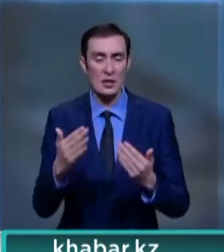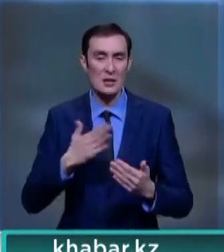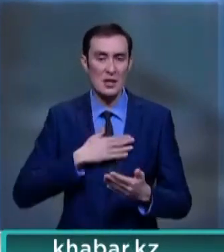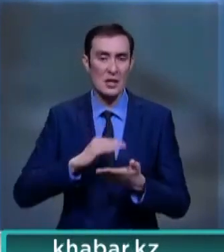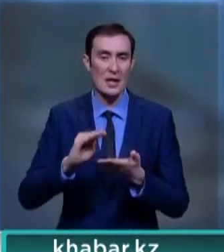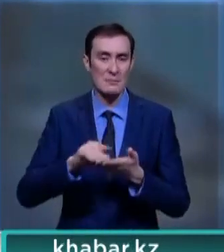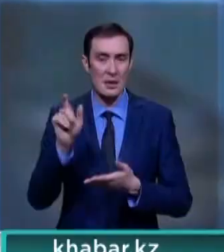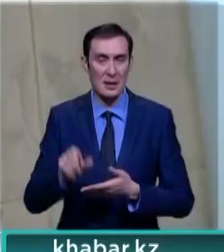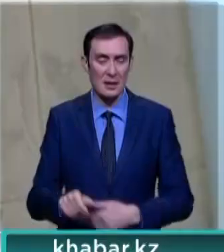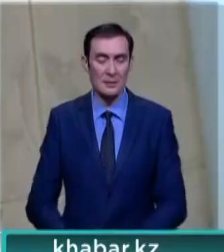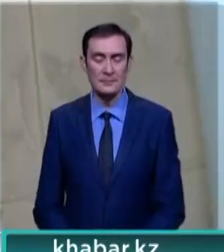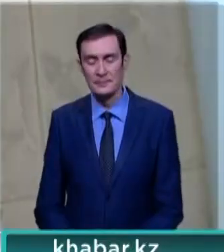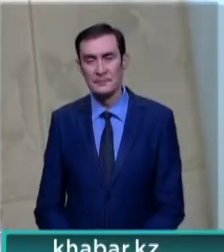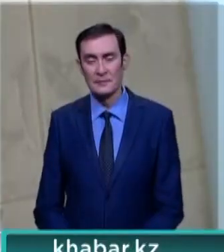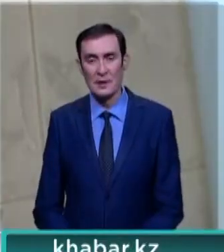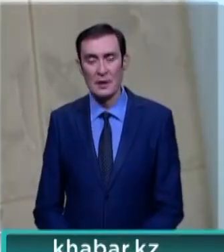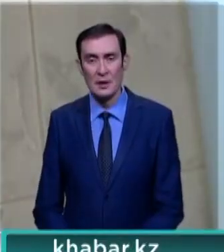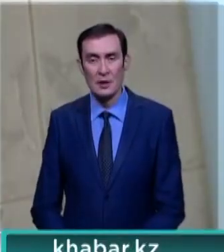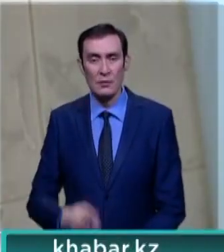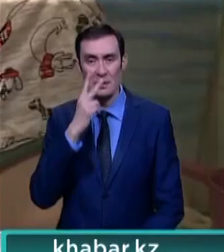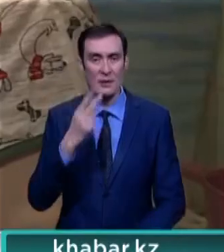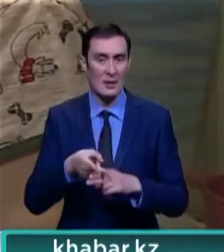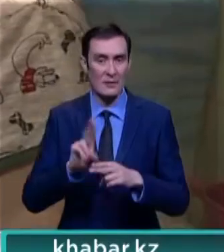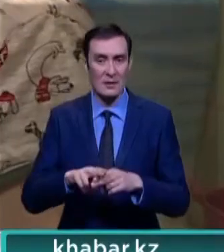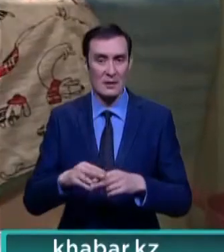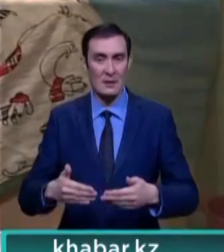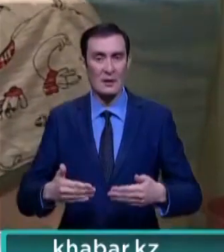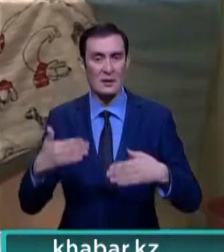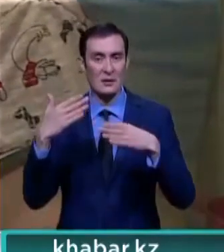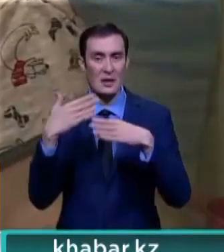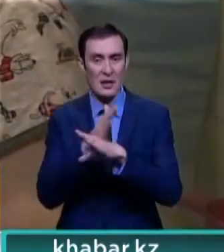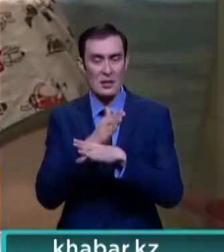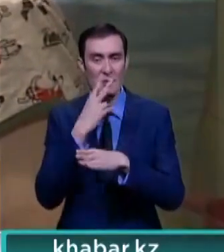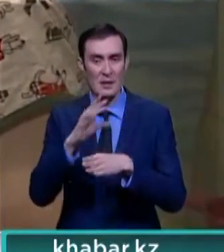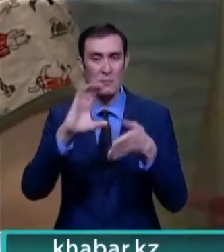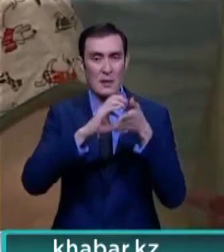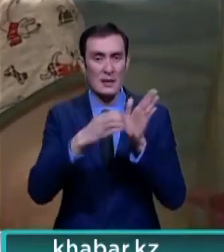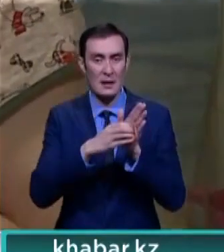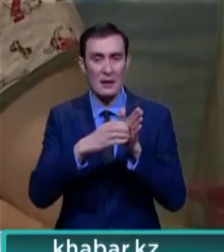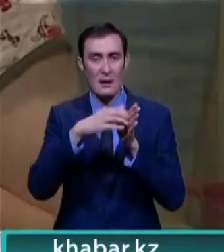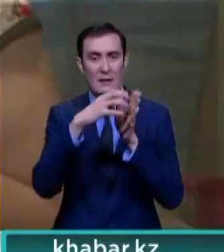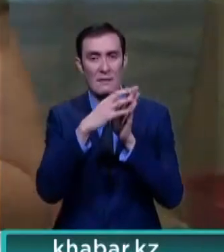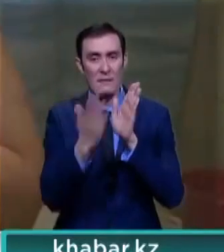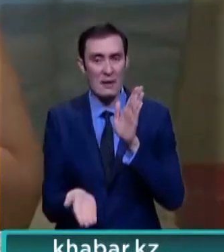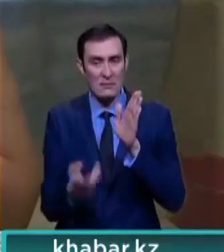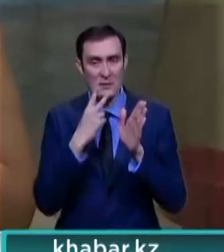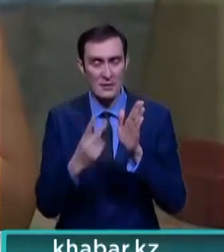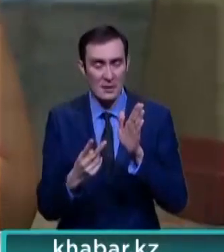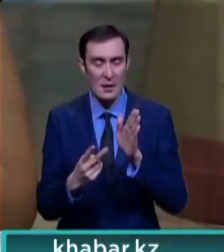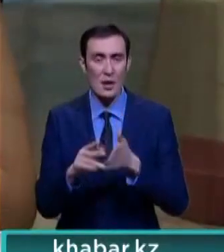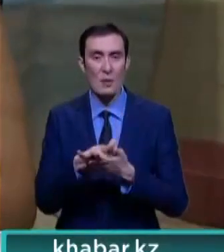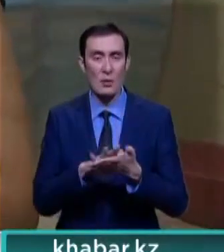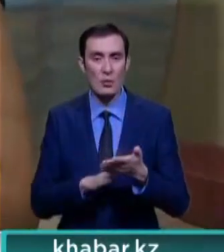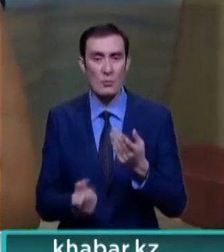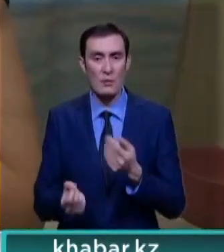корреспонденты. Вот эта трещина, вон плитка отваливается. Потом